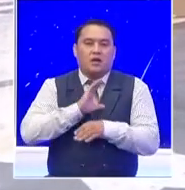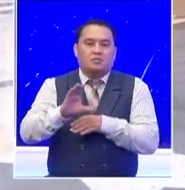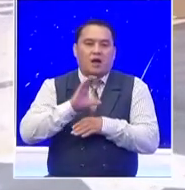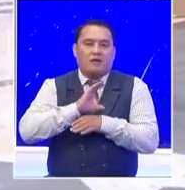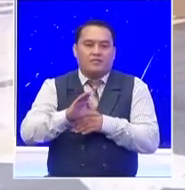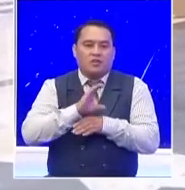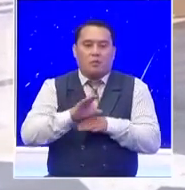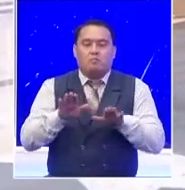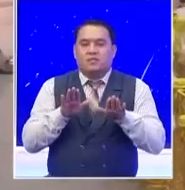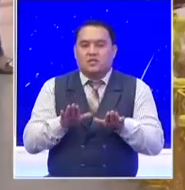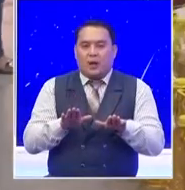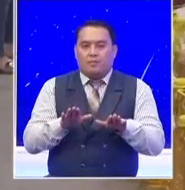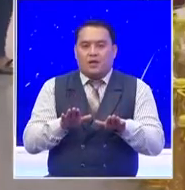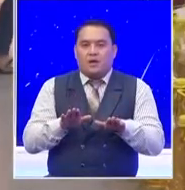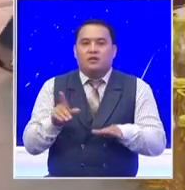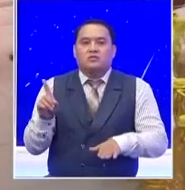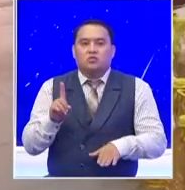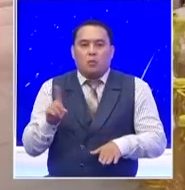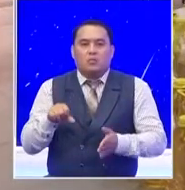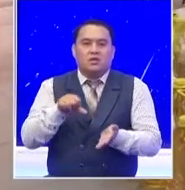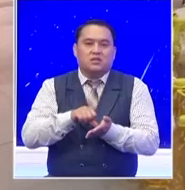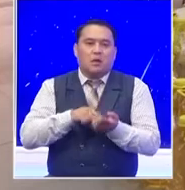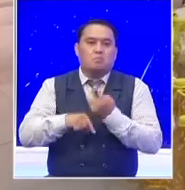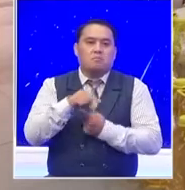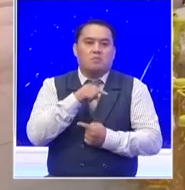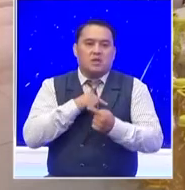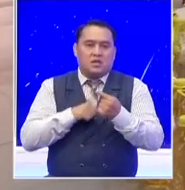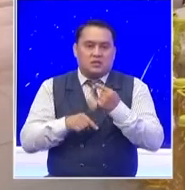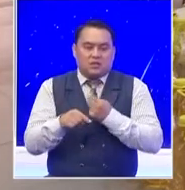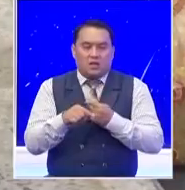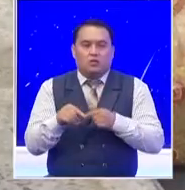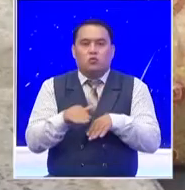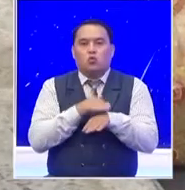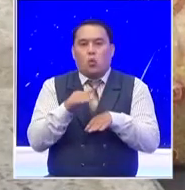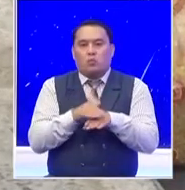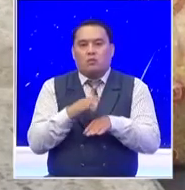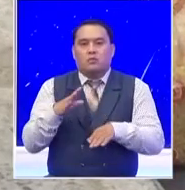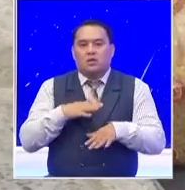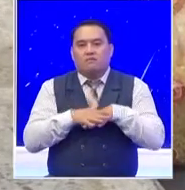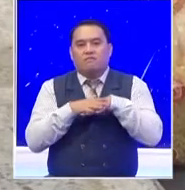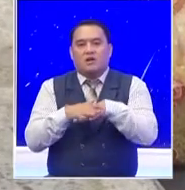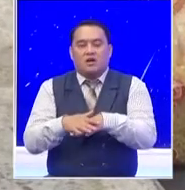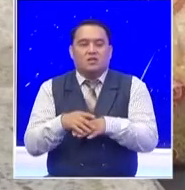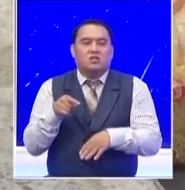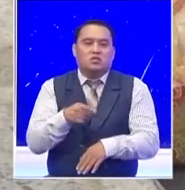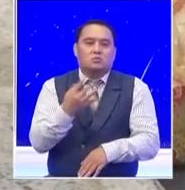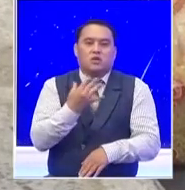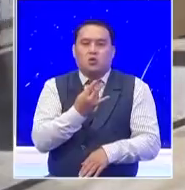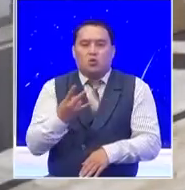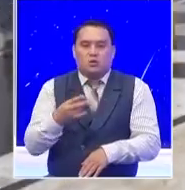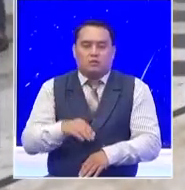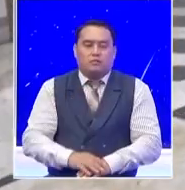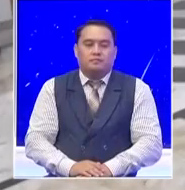их по пунктам назначения. Не остались в стороне представители бизнес-комьюнити. На благой поступок ими было выделено свыше 1,5 миллиона